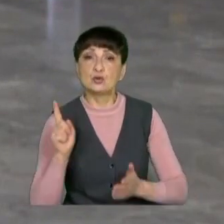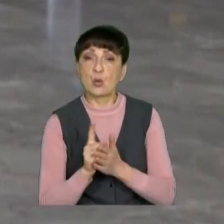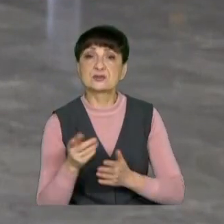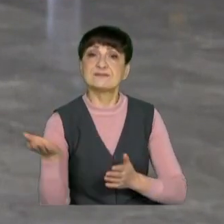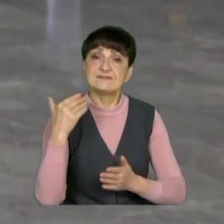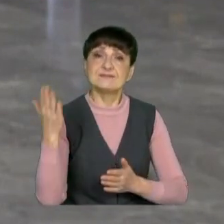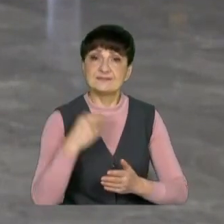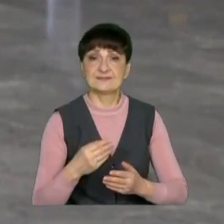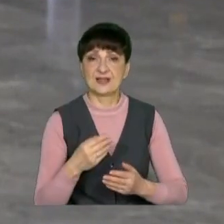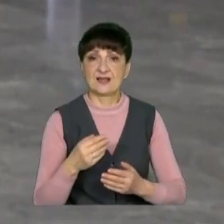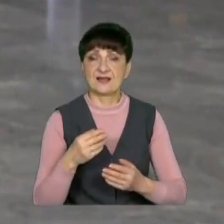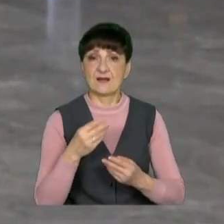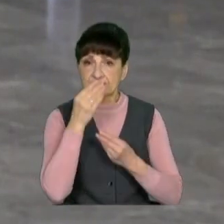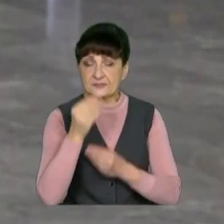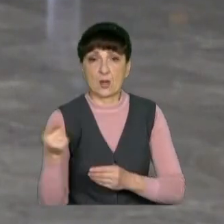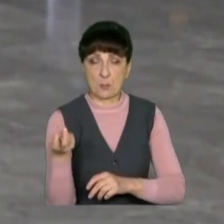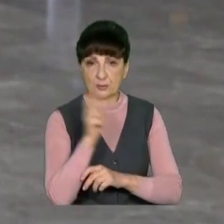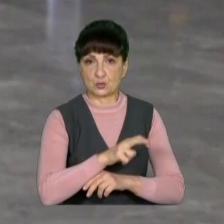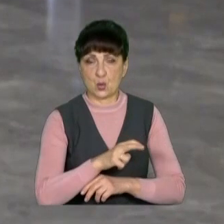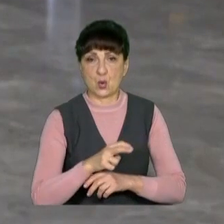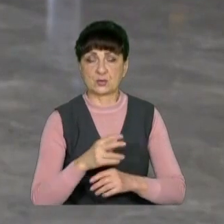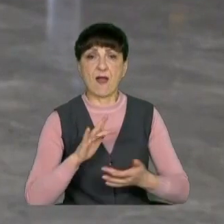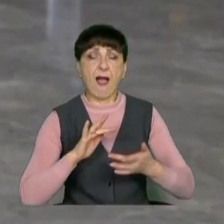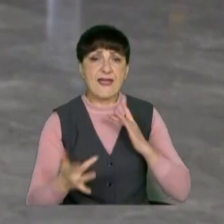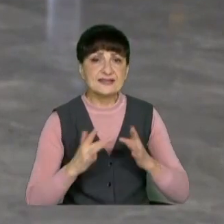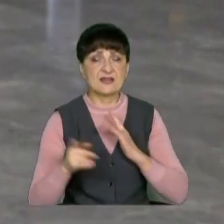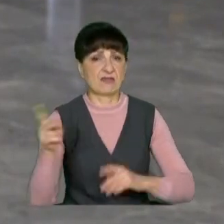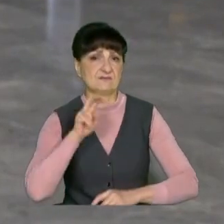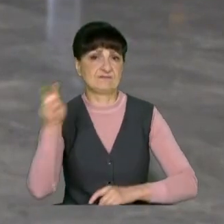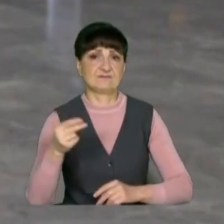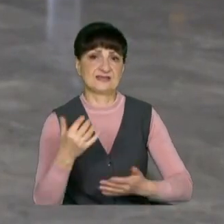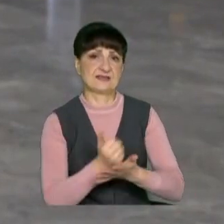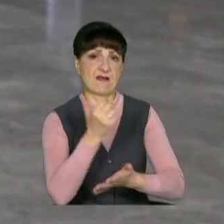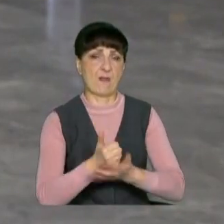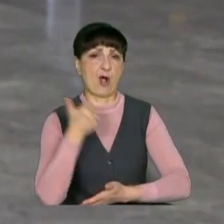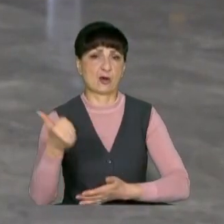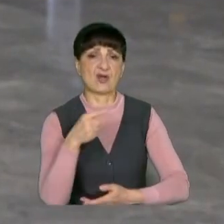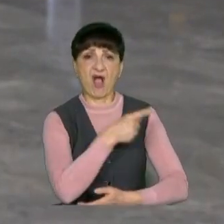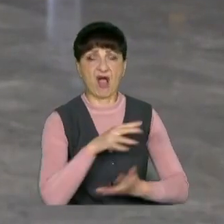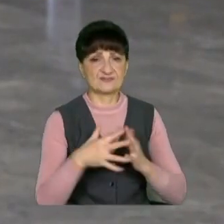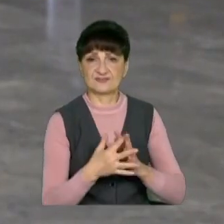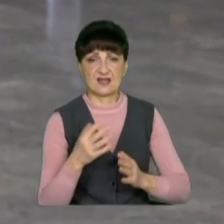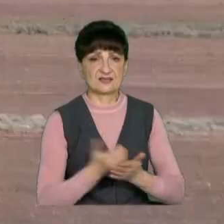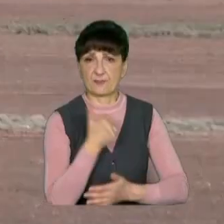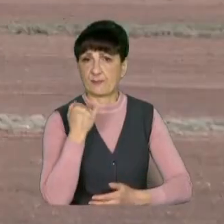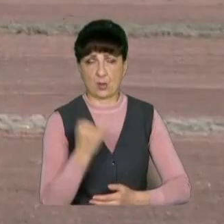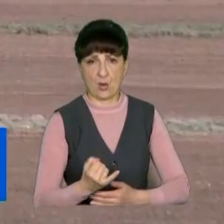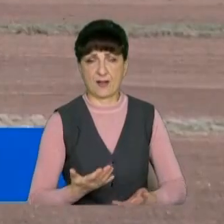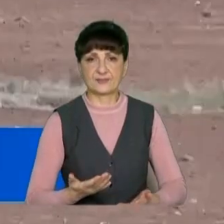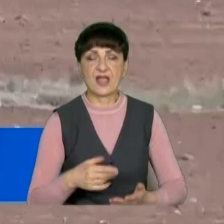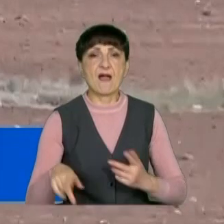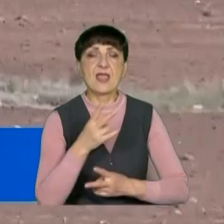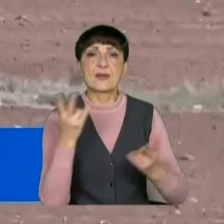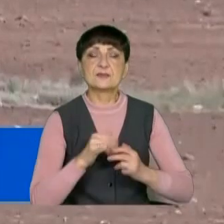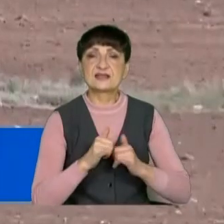надо замотивировать. Сегодня их мотивирует IT-отрасль, сегодня их мотивирует государственная служба там, в органах прокуратуры, акимат. О